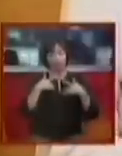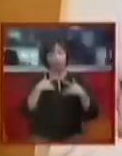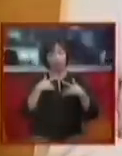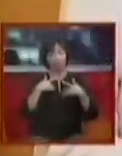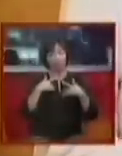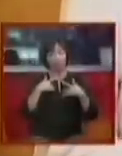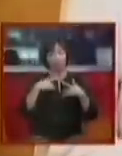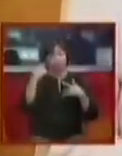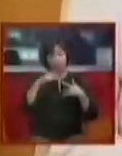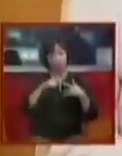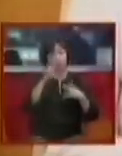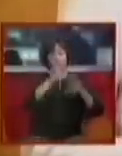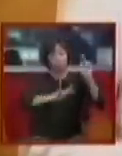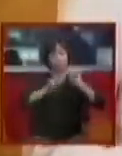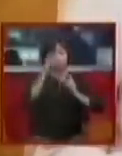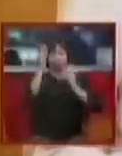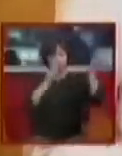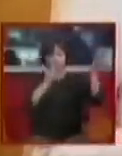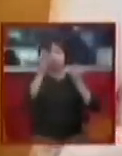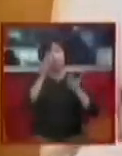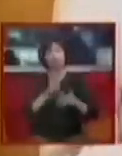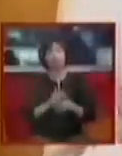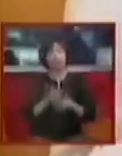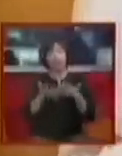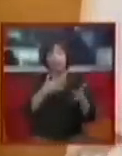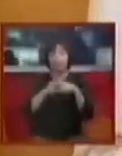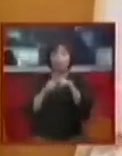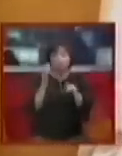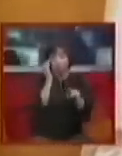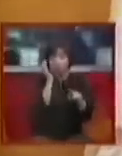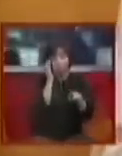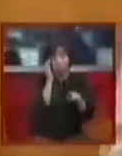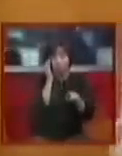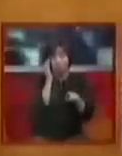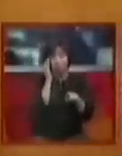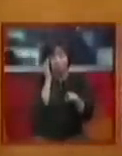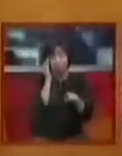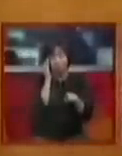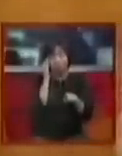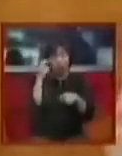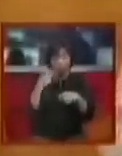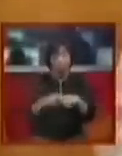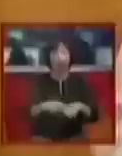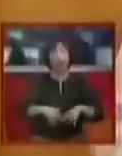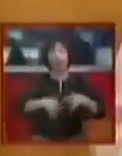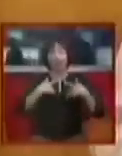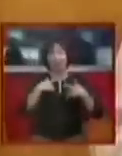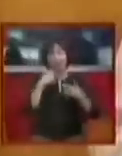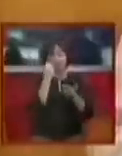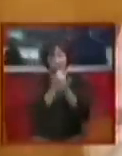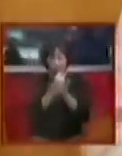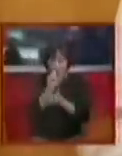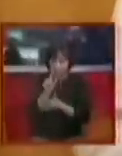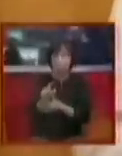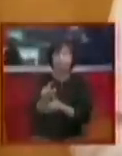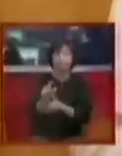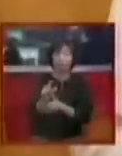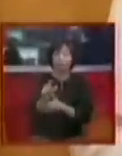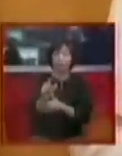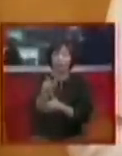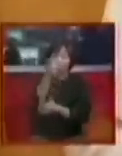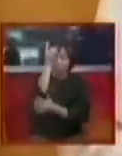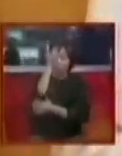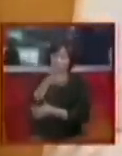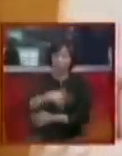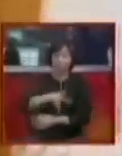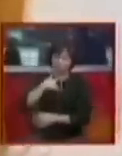ng serbisong publiko. Kahit pa batid ninyong ang kapalit ito ay mas maliit na sweldo, panganib at